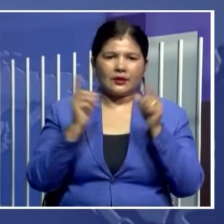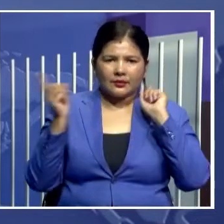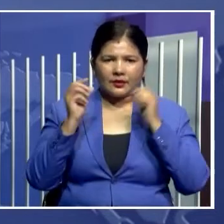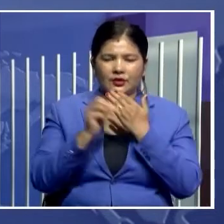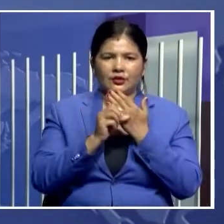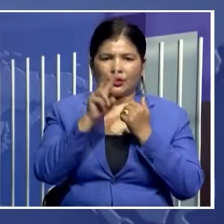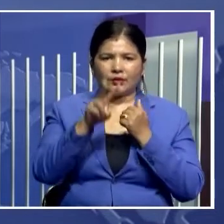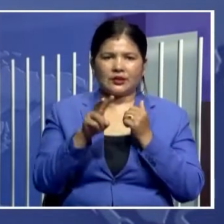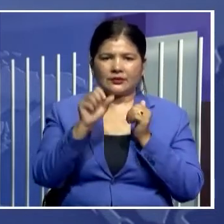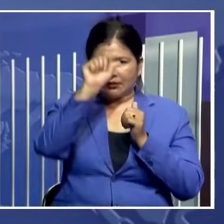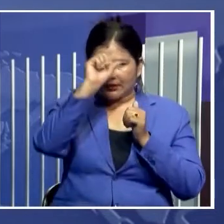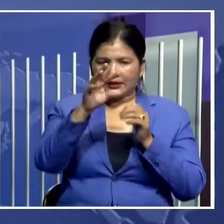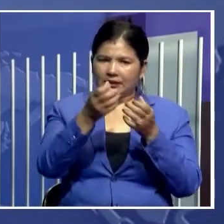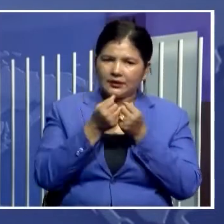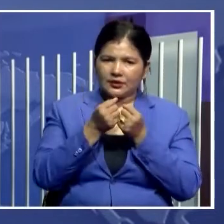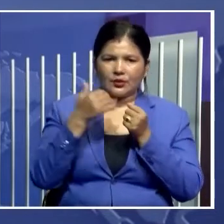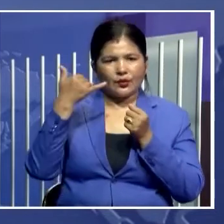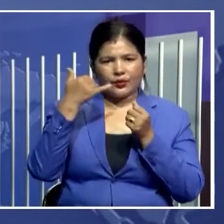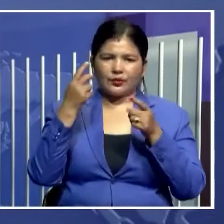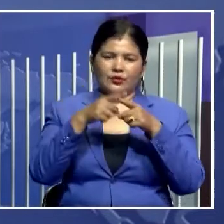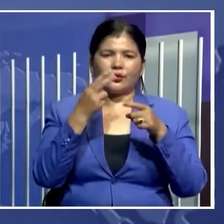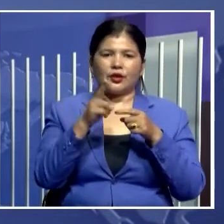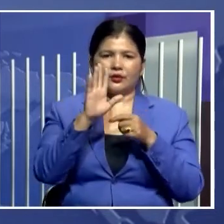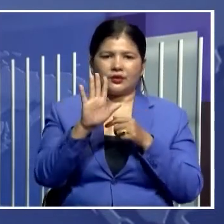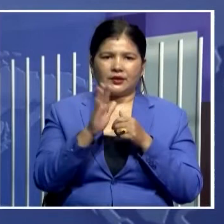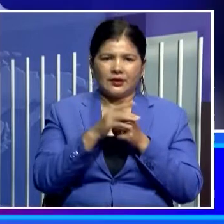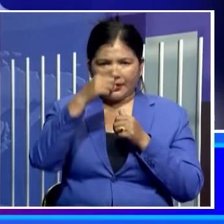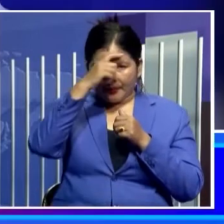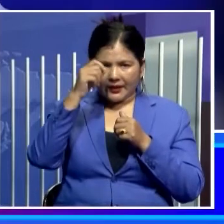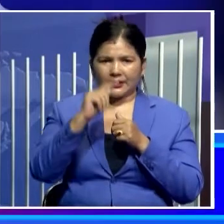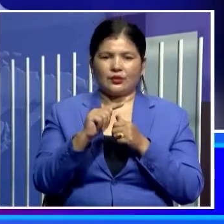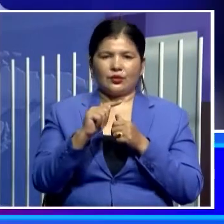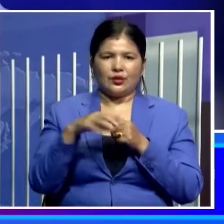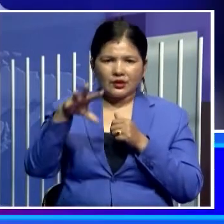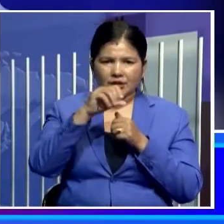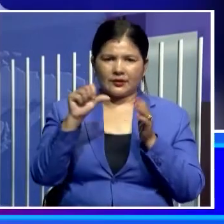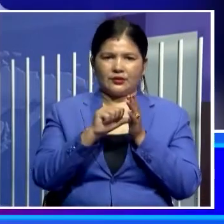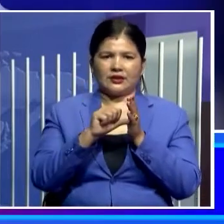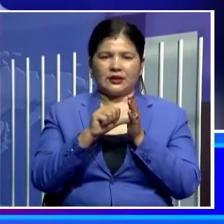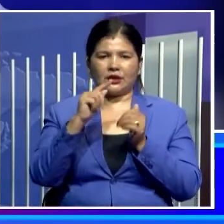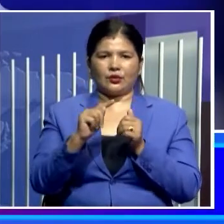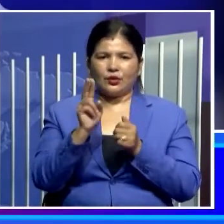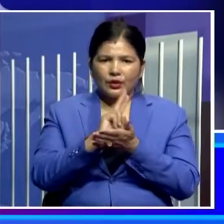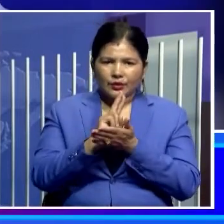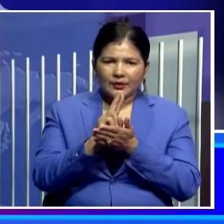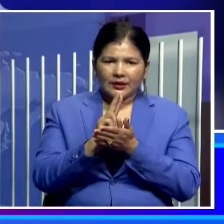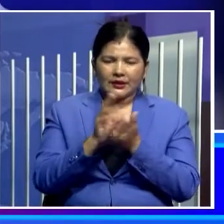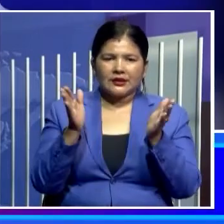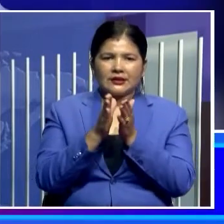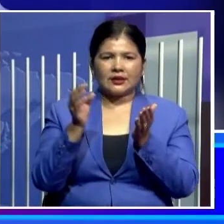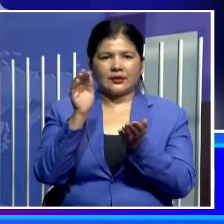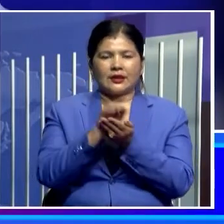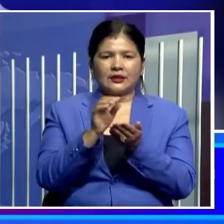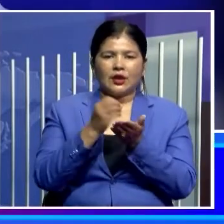अवस्थाको विषयमा जानकारी लिन्छौँ। उहाँ टेलिफोनमा जोडिसक्नु भएको छ। रुद्रजी, बाँकेको समग्र जिल्लाको परिणामलाई संक्षेपमा राखिदिने